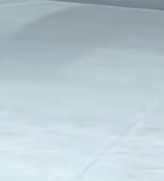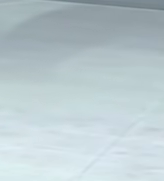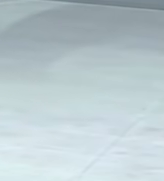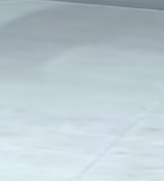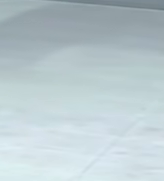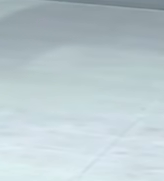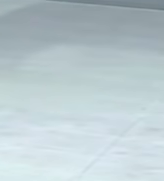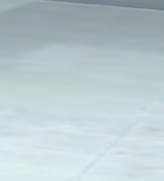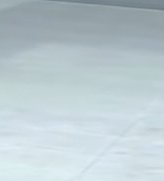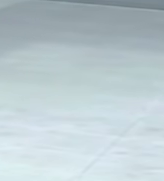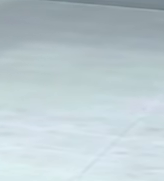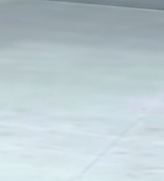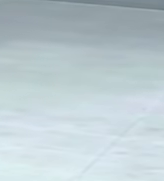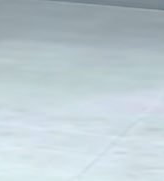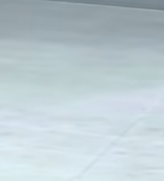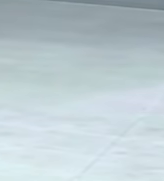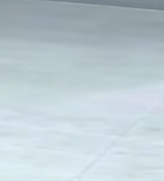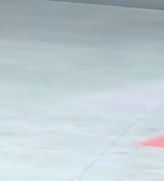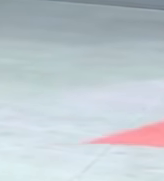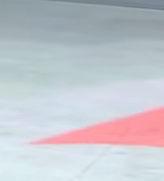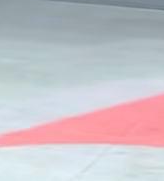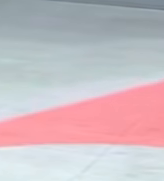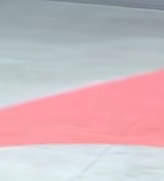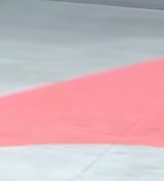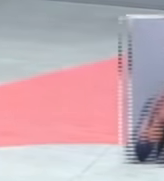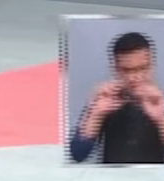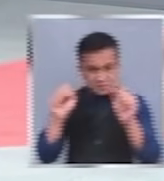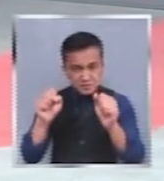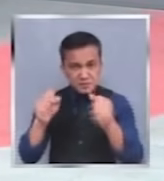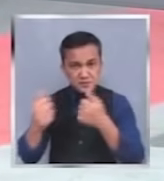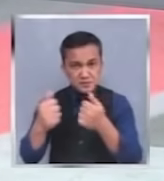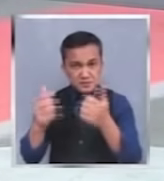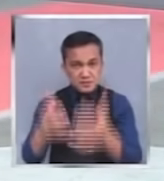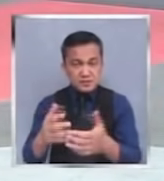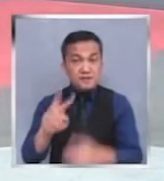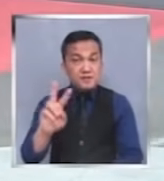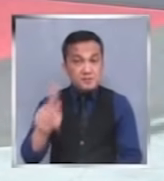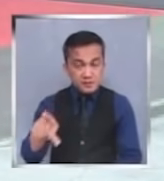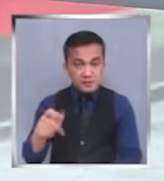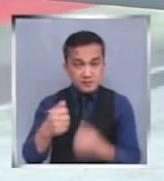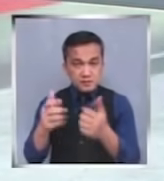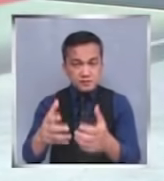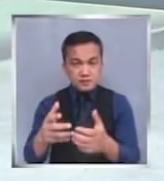Ibinahagi ng ilang presidential at vice presidential aspirant ang kanilang plataporma